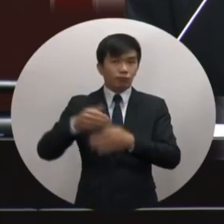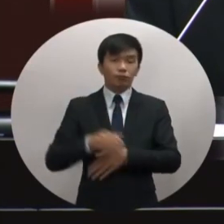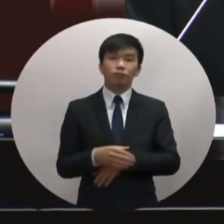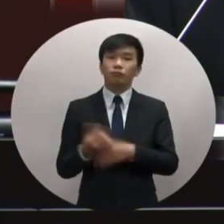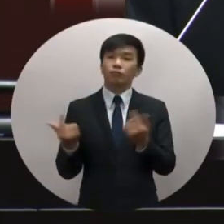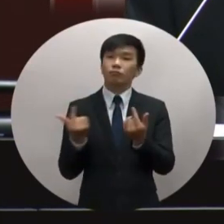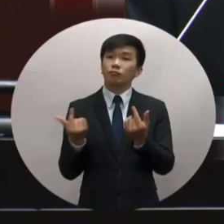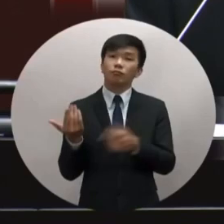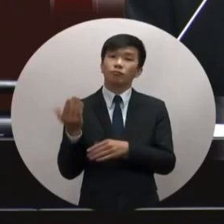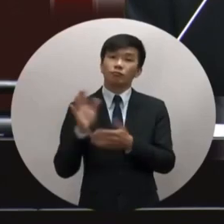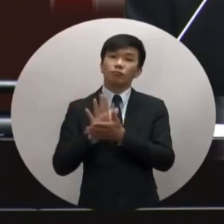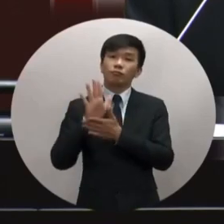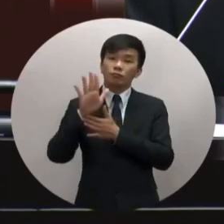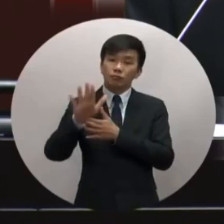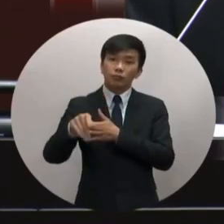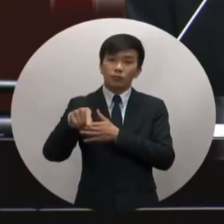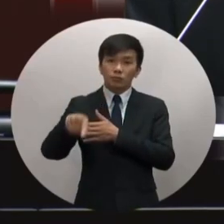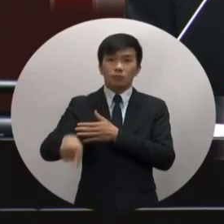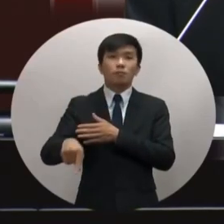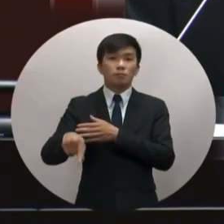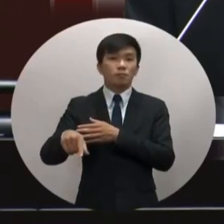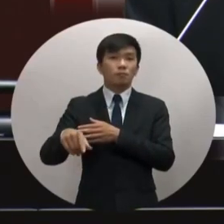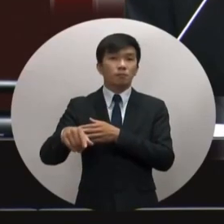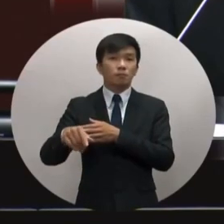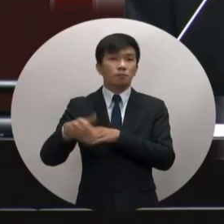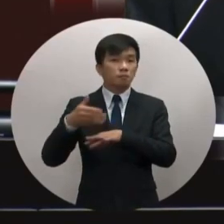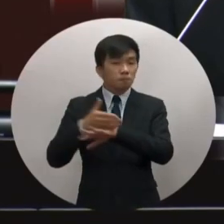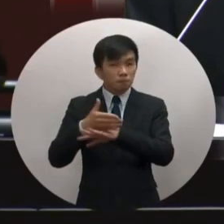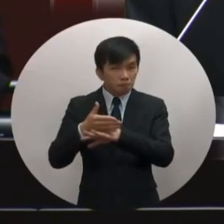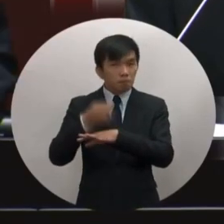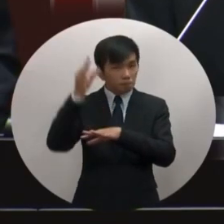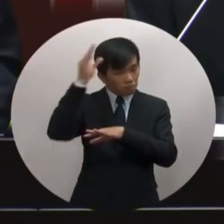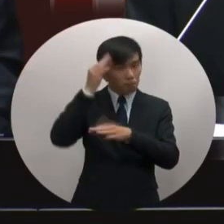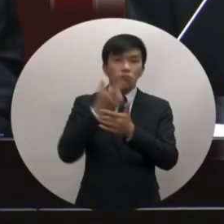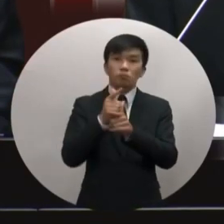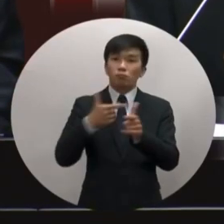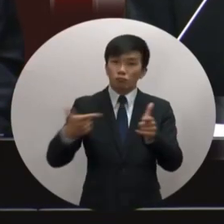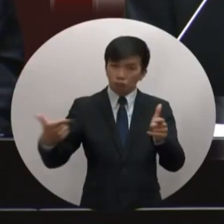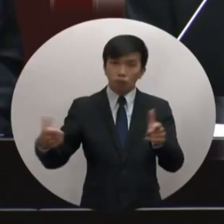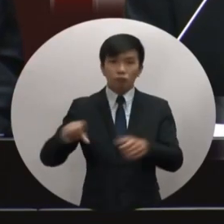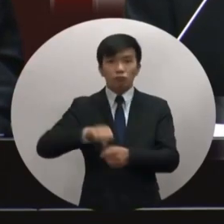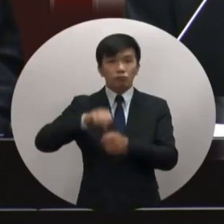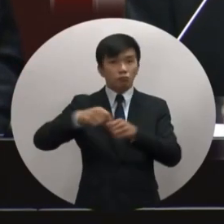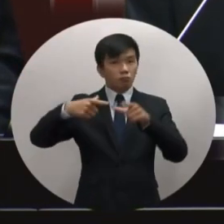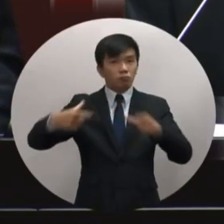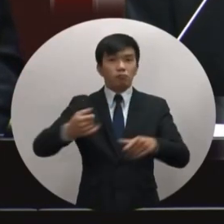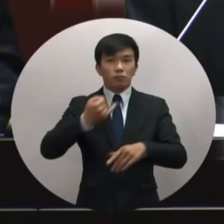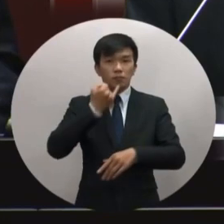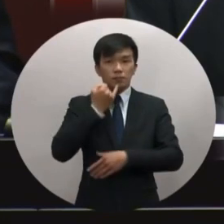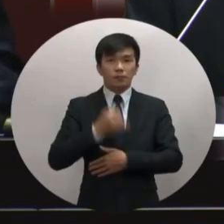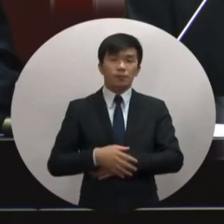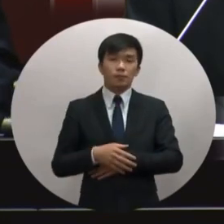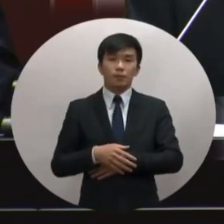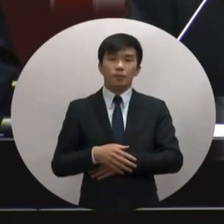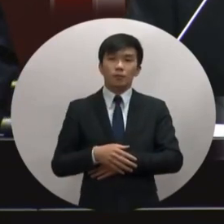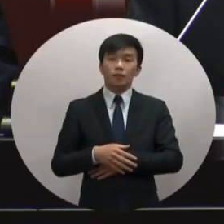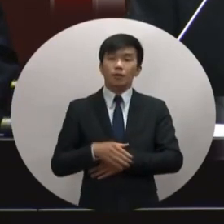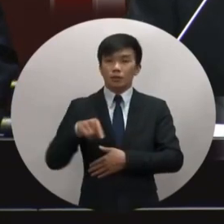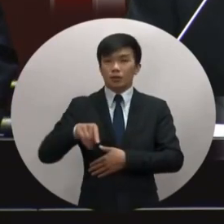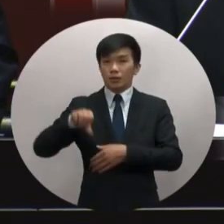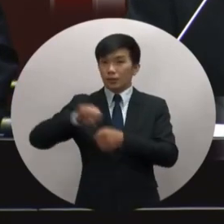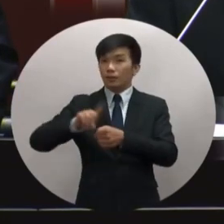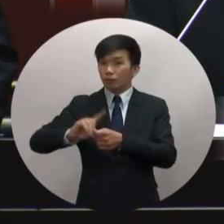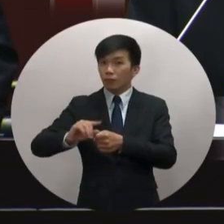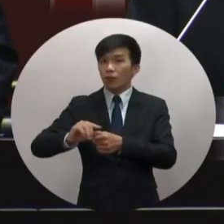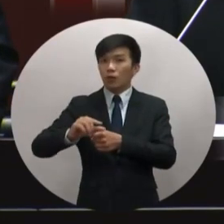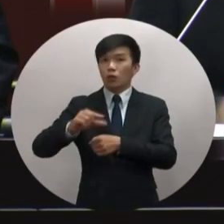它的這個這個都會提升所以這個是整合這個QR Code然後